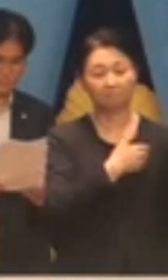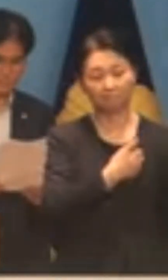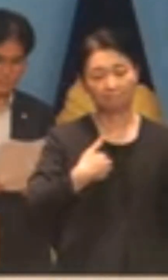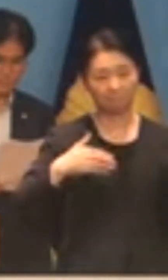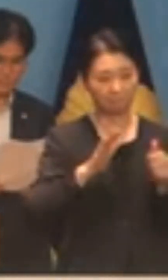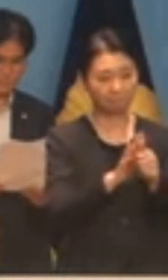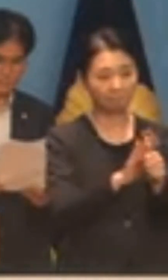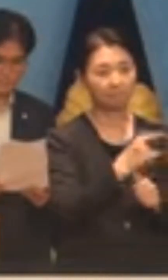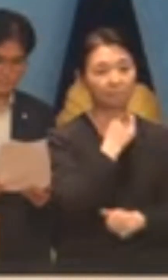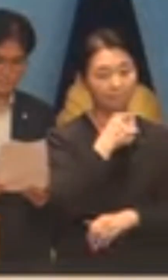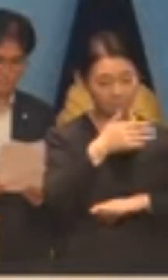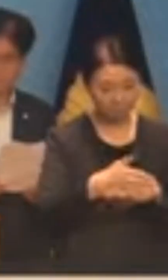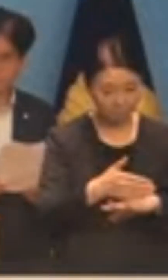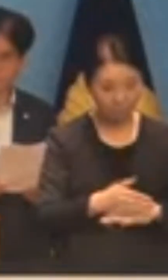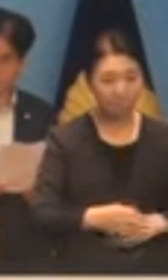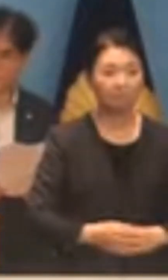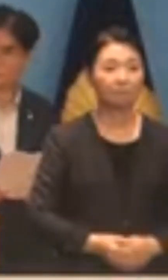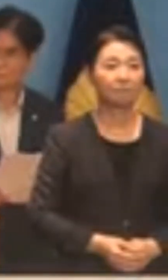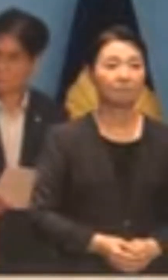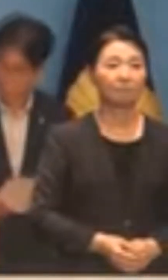지지합니다. 감사합니다.